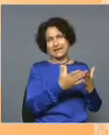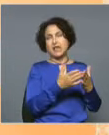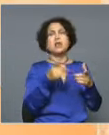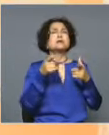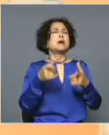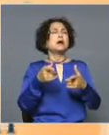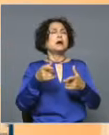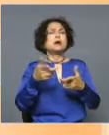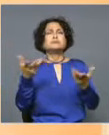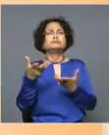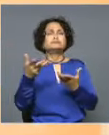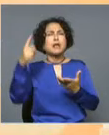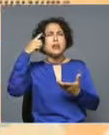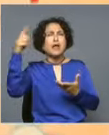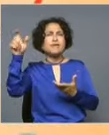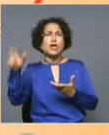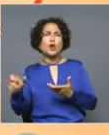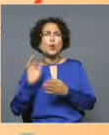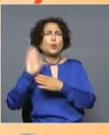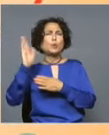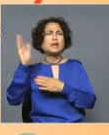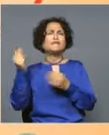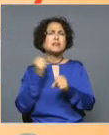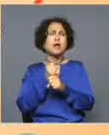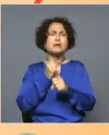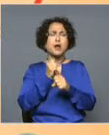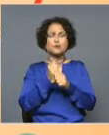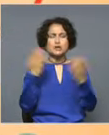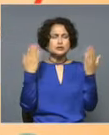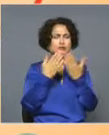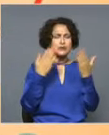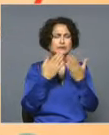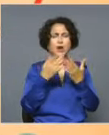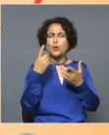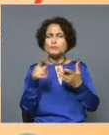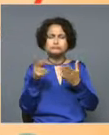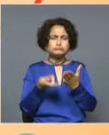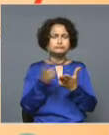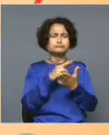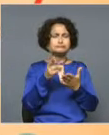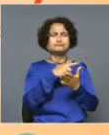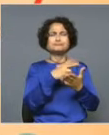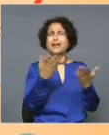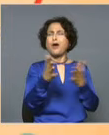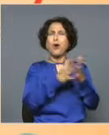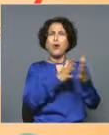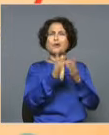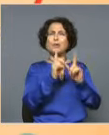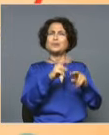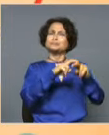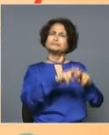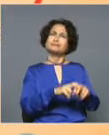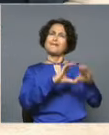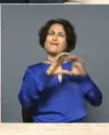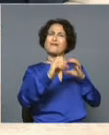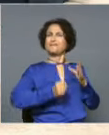ден отивайки на работа, чете от една папка отделни страници на хората във вагона, защото той пътува с влак до работата,